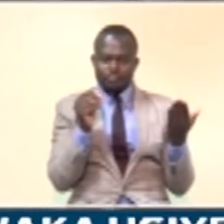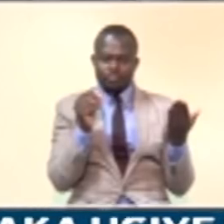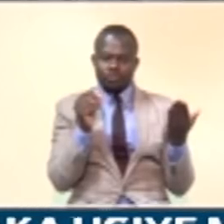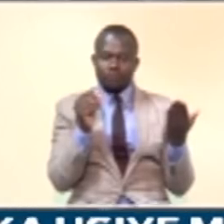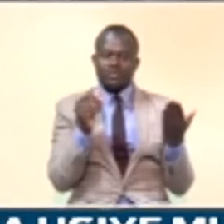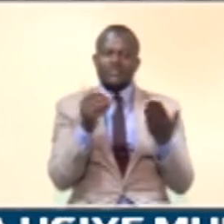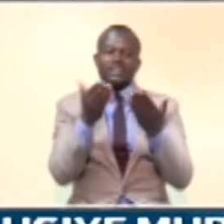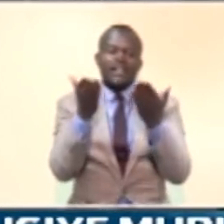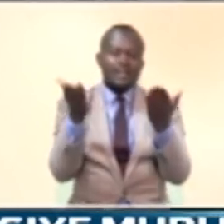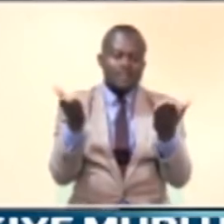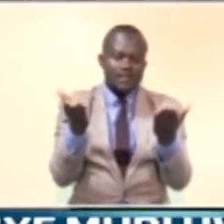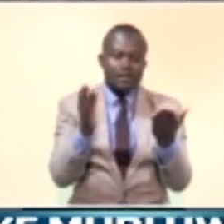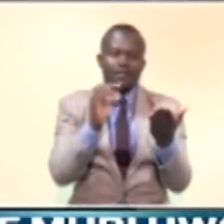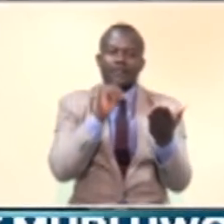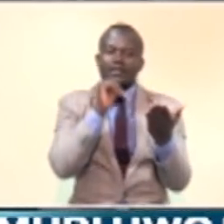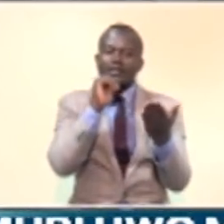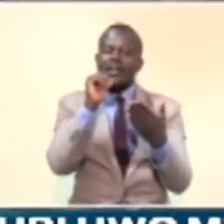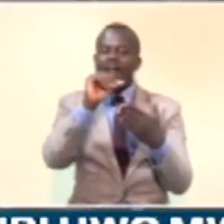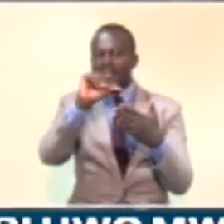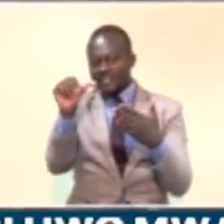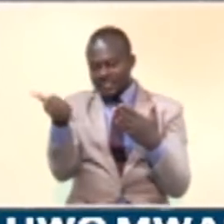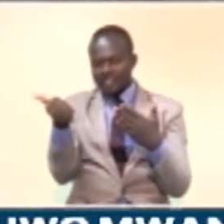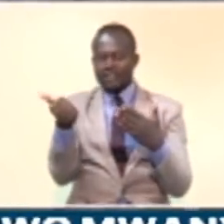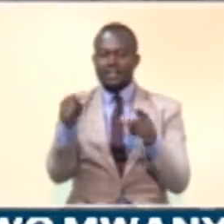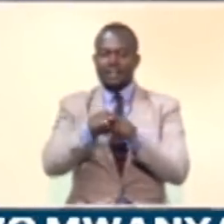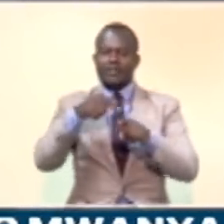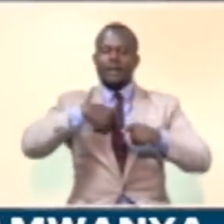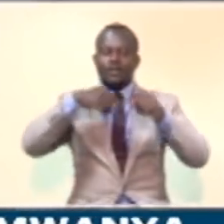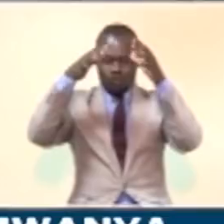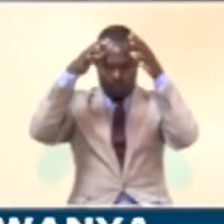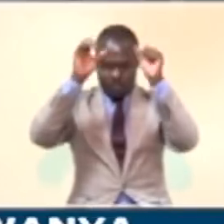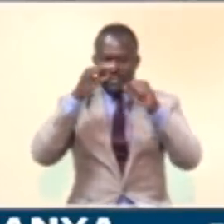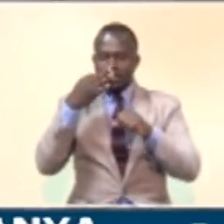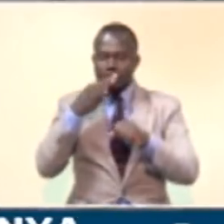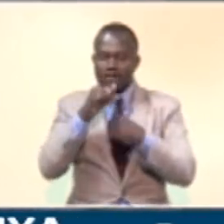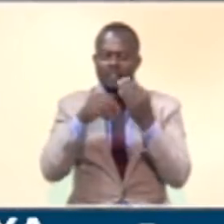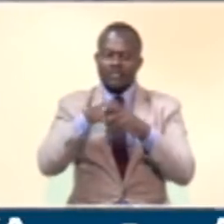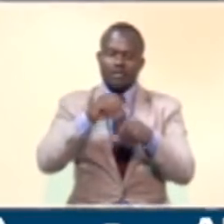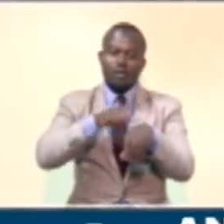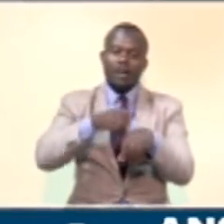Hariya rero nta kindi nanjye ndi mu perezida mu France ndi mu mwanya we